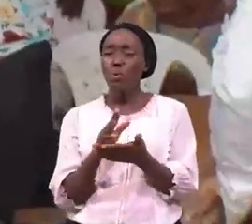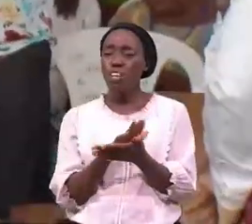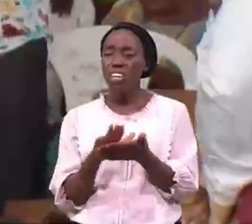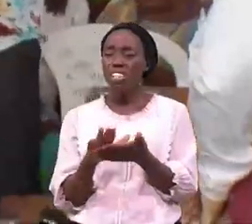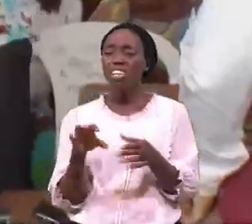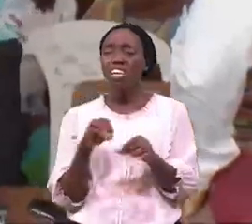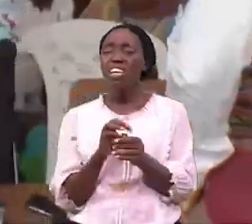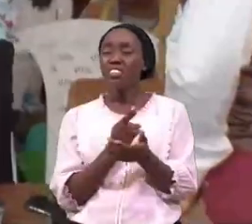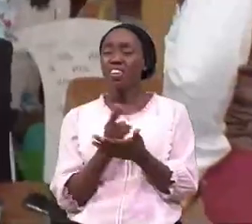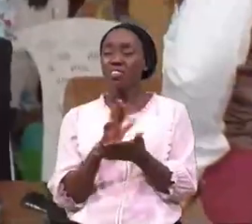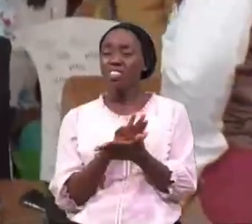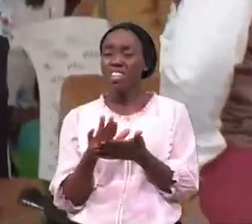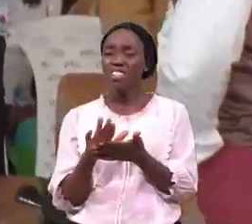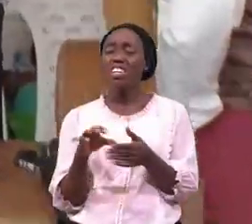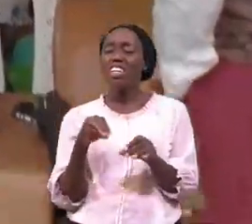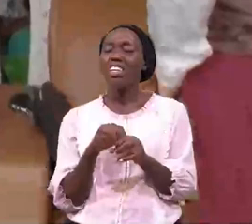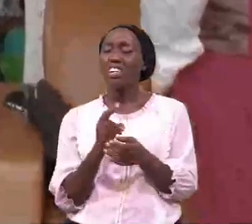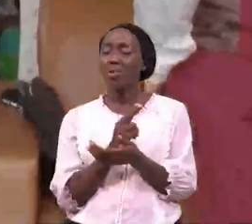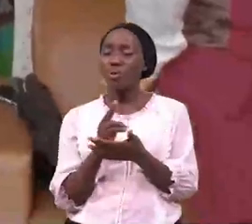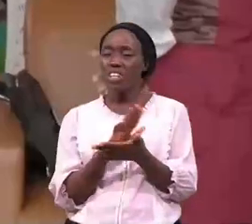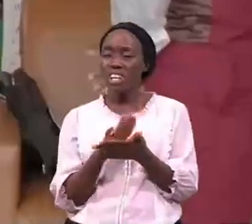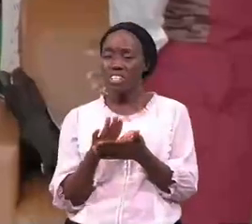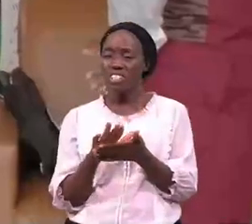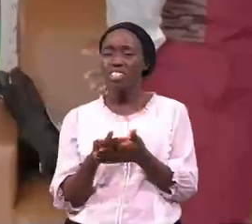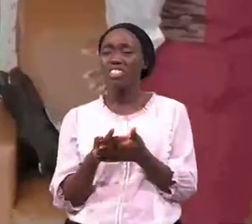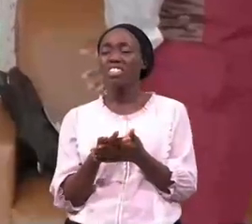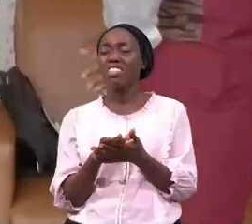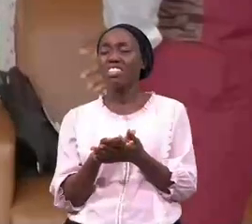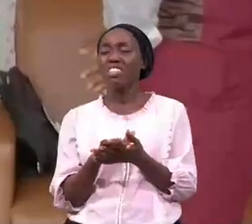dans la justice, dans la sainteté,